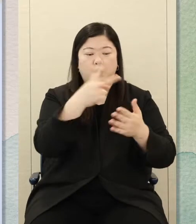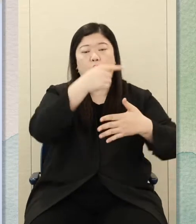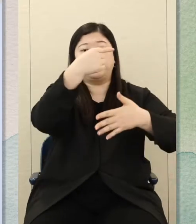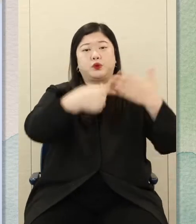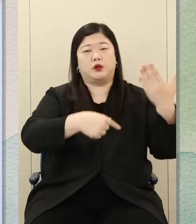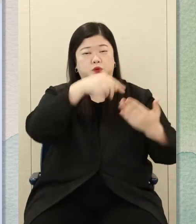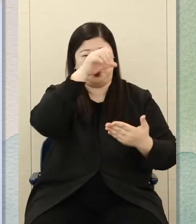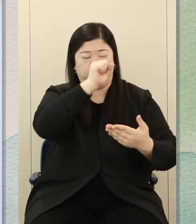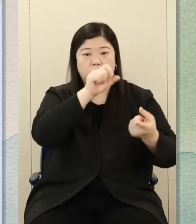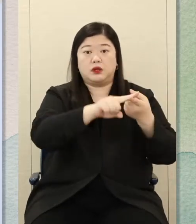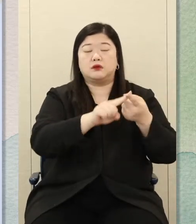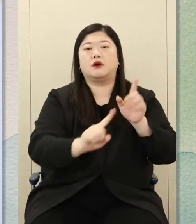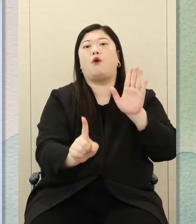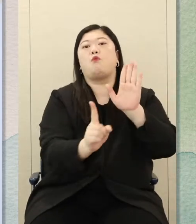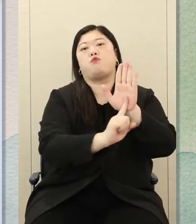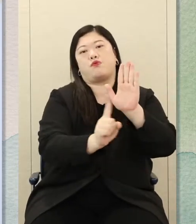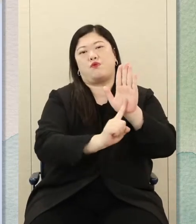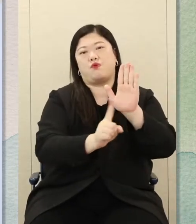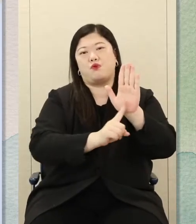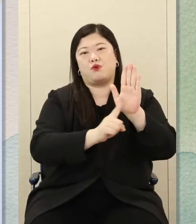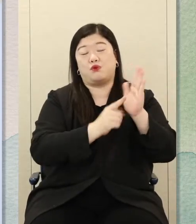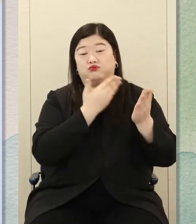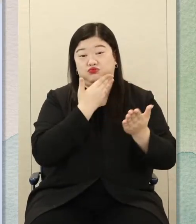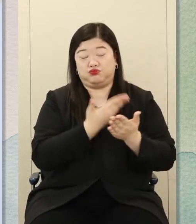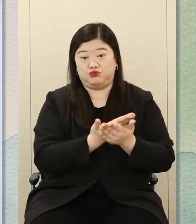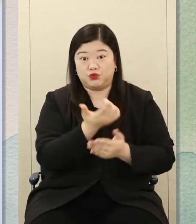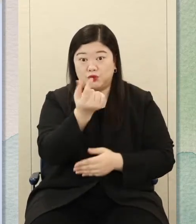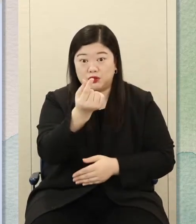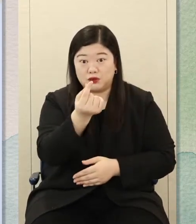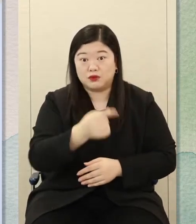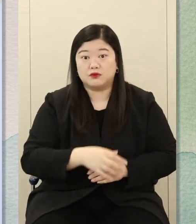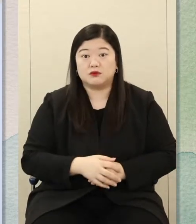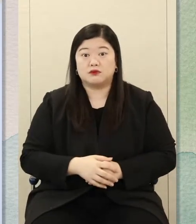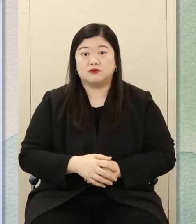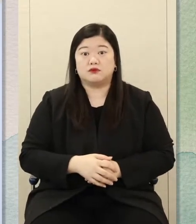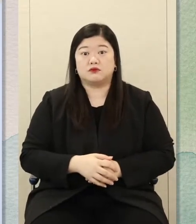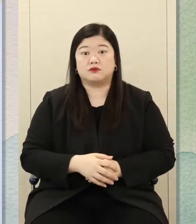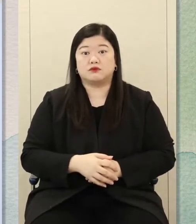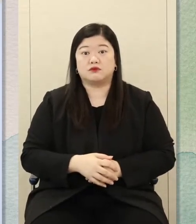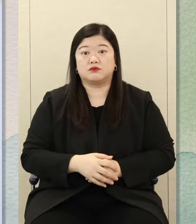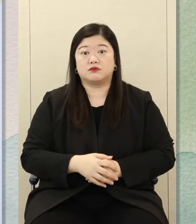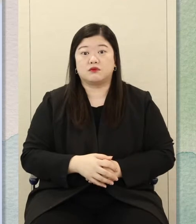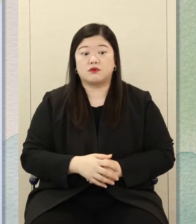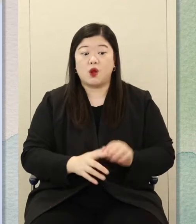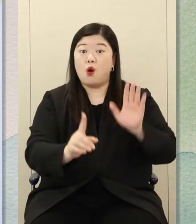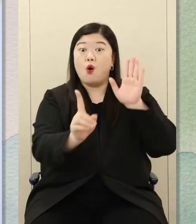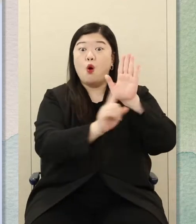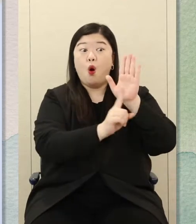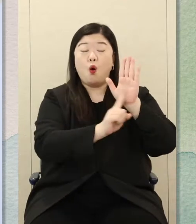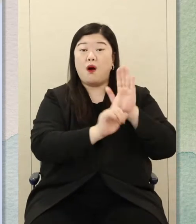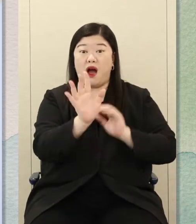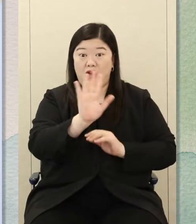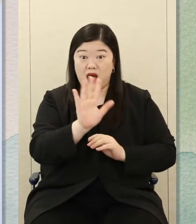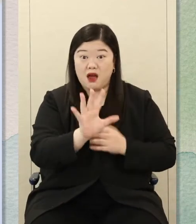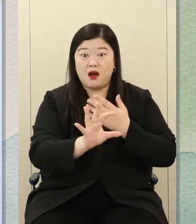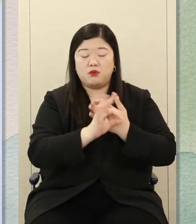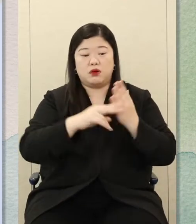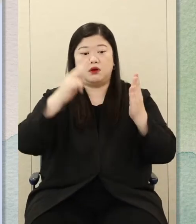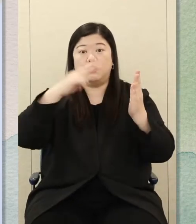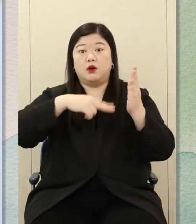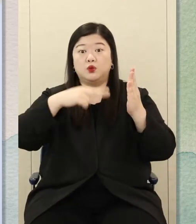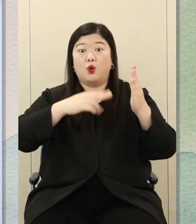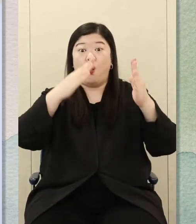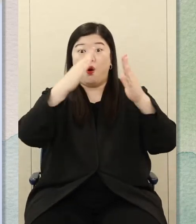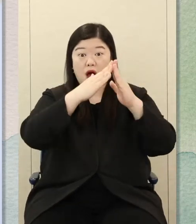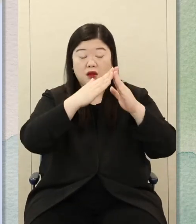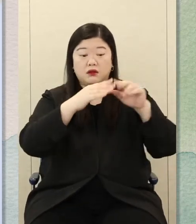알릴 수 있나. 결국 이런 문제라는 거죠. 그렇지 않으면 어떻게 될까요? 예, 도서관의 장소량은 자꾸 늘어나는데 장소